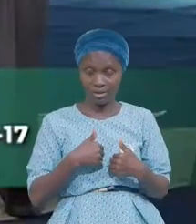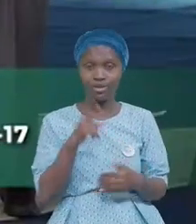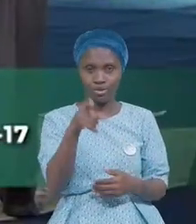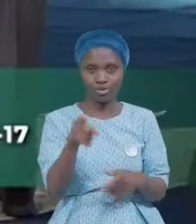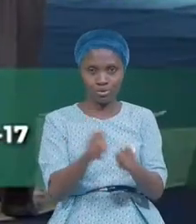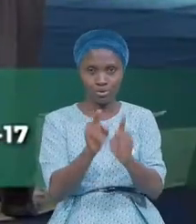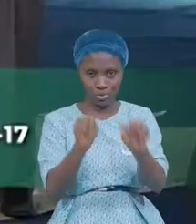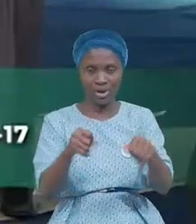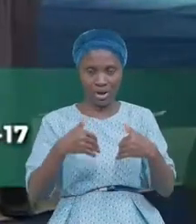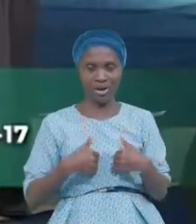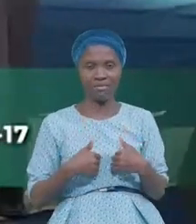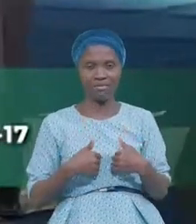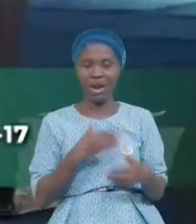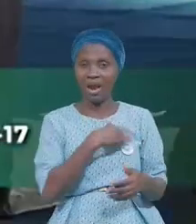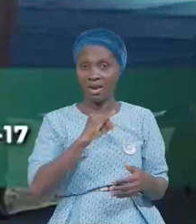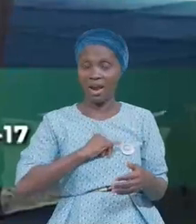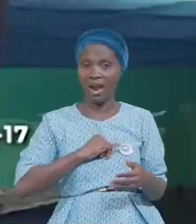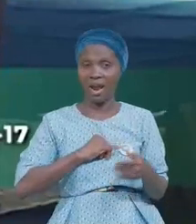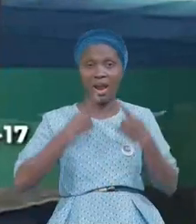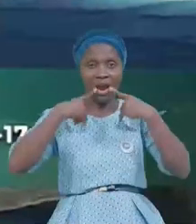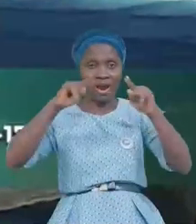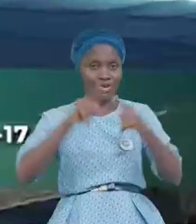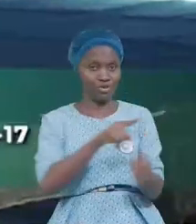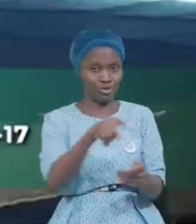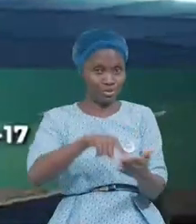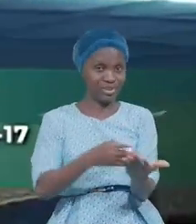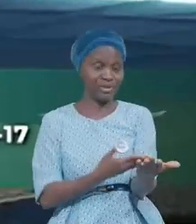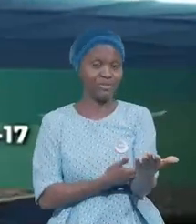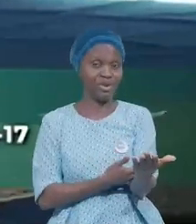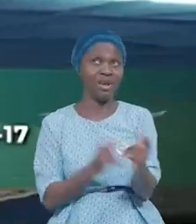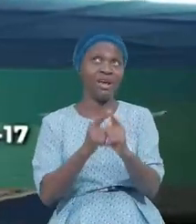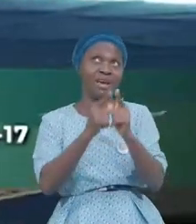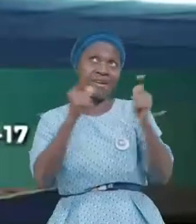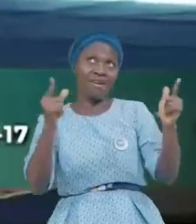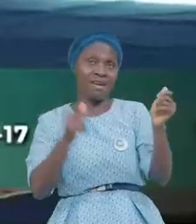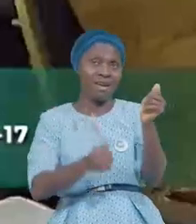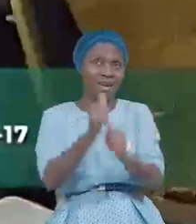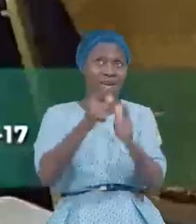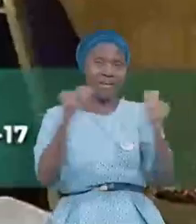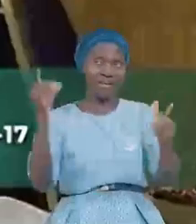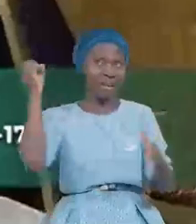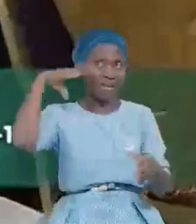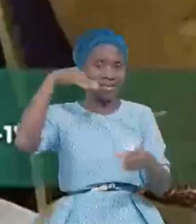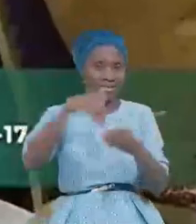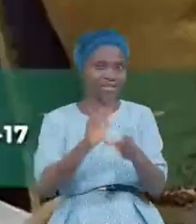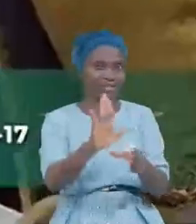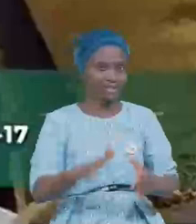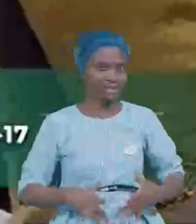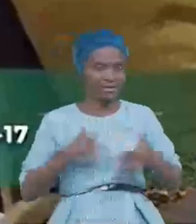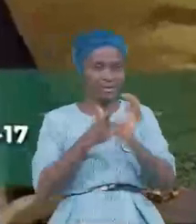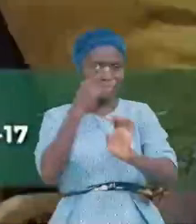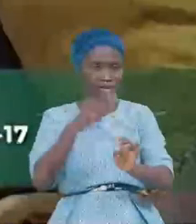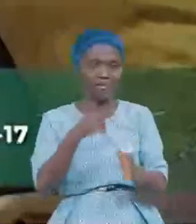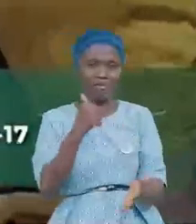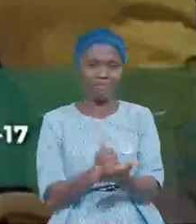l'avoir. Et je déclare ce matin une plus grande grâce dans ta vie, une plus grande